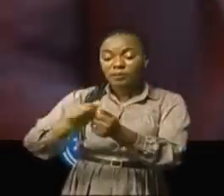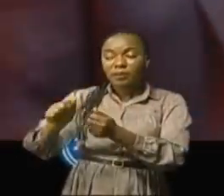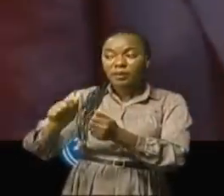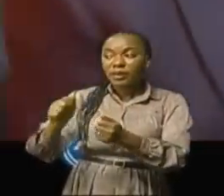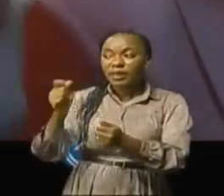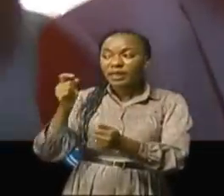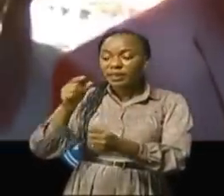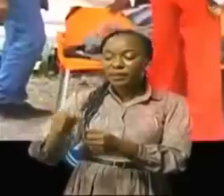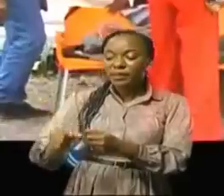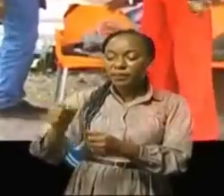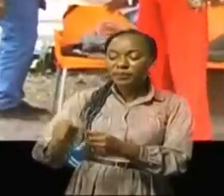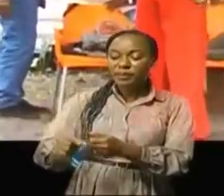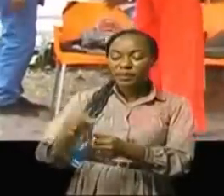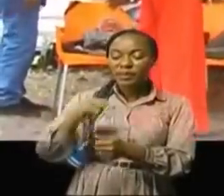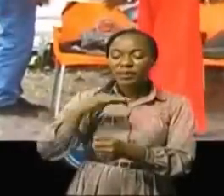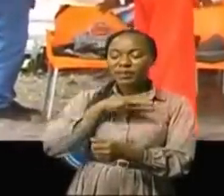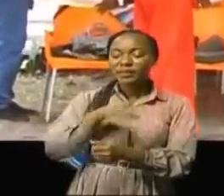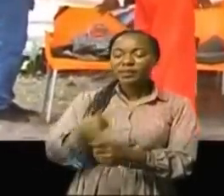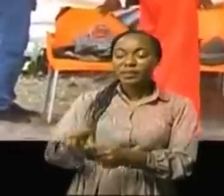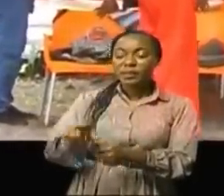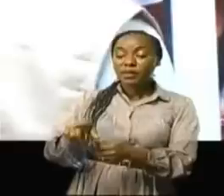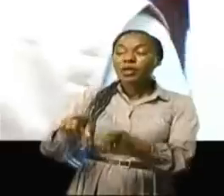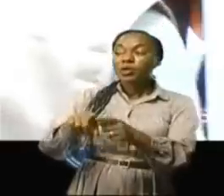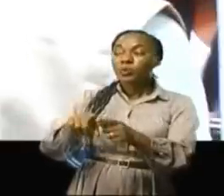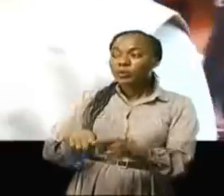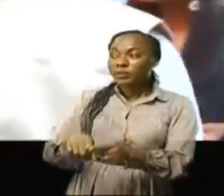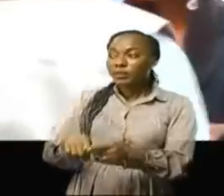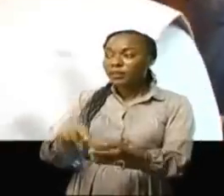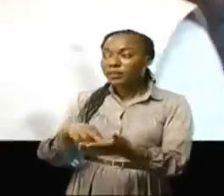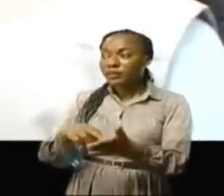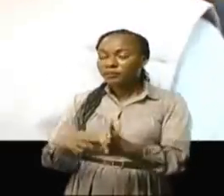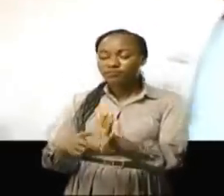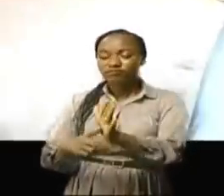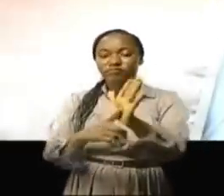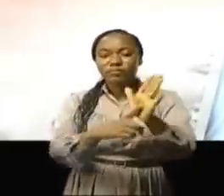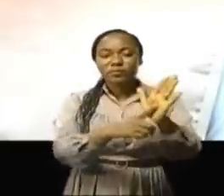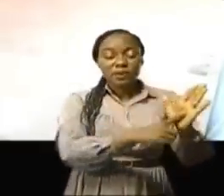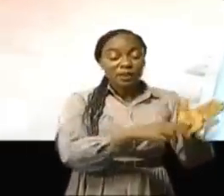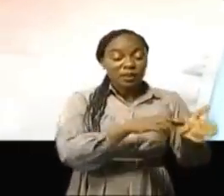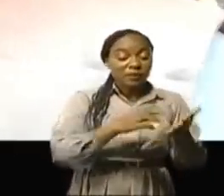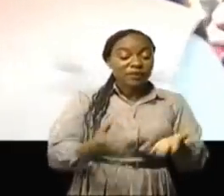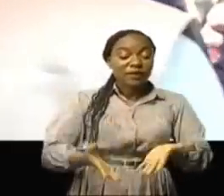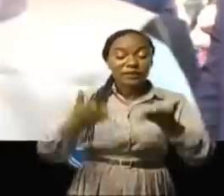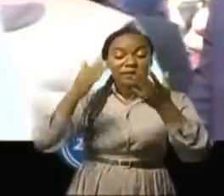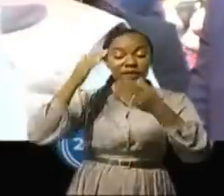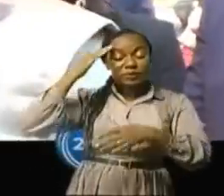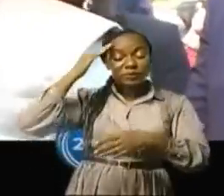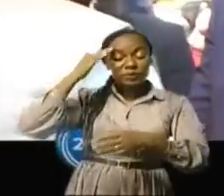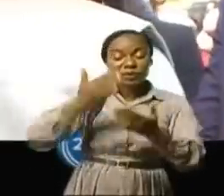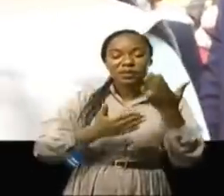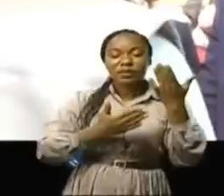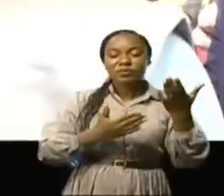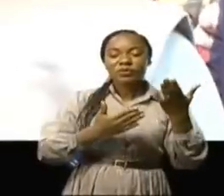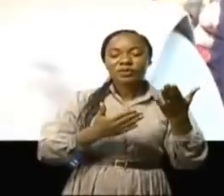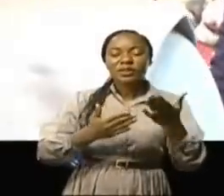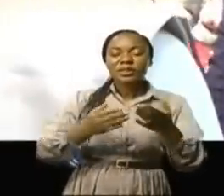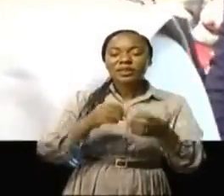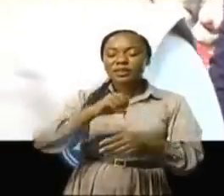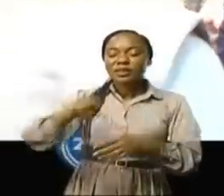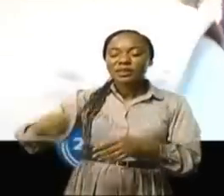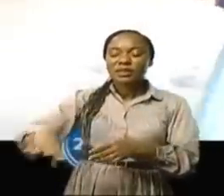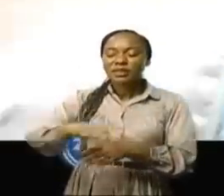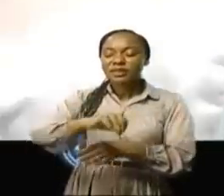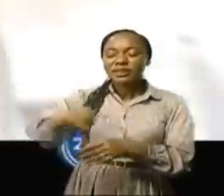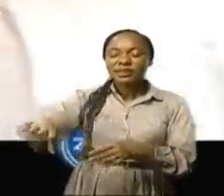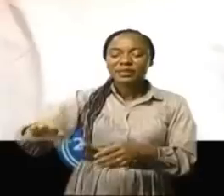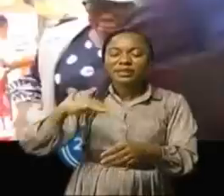emballages plastiques. Une exposition aussi pédagogique destinée à éveiller la conscience sur l'importance des ordures à lâcher.